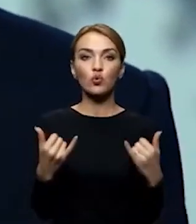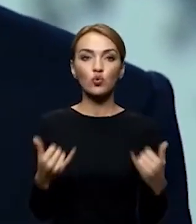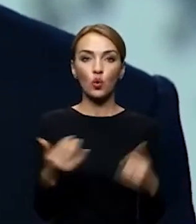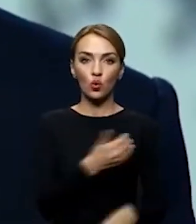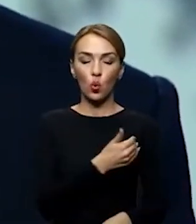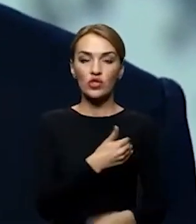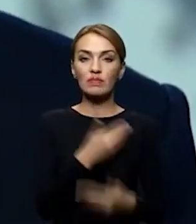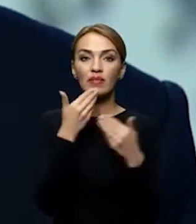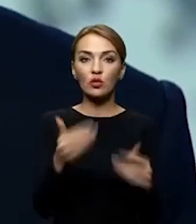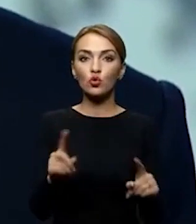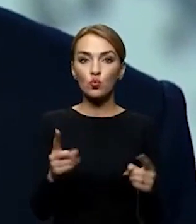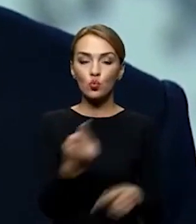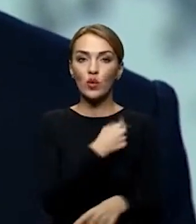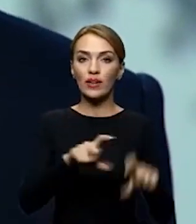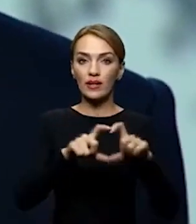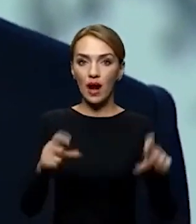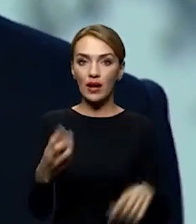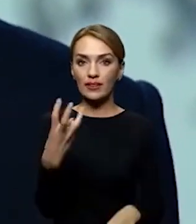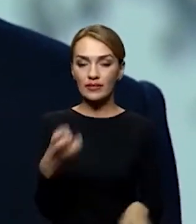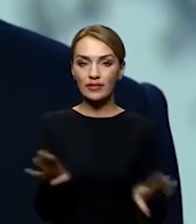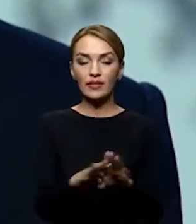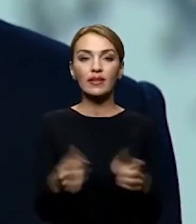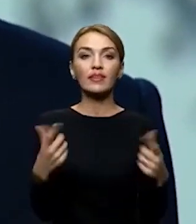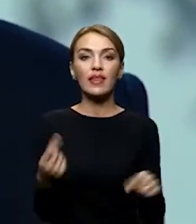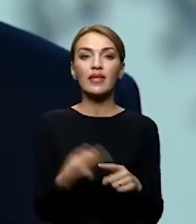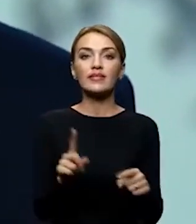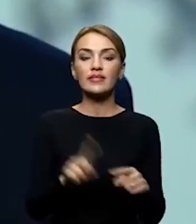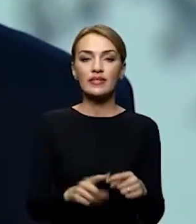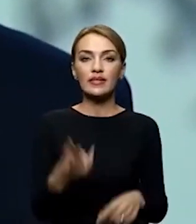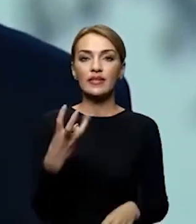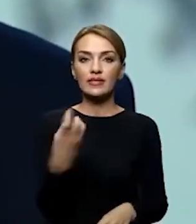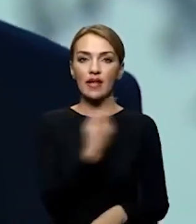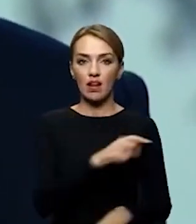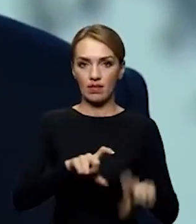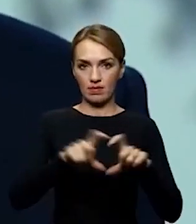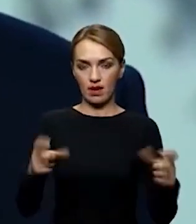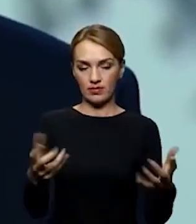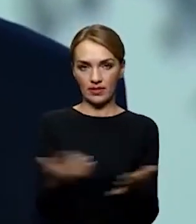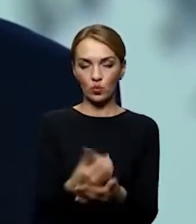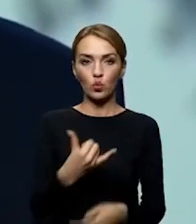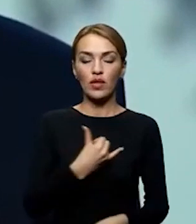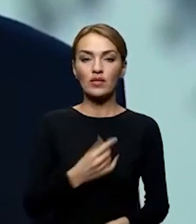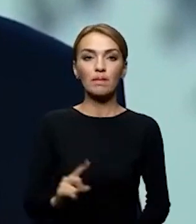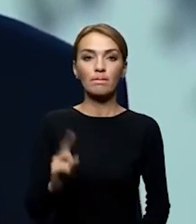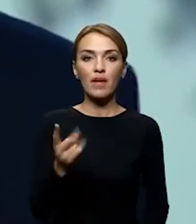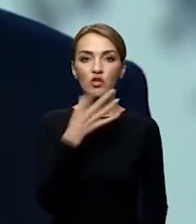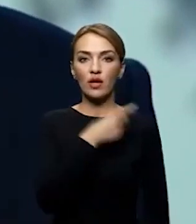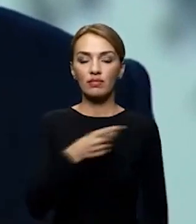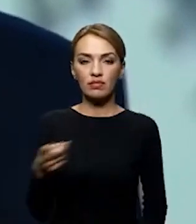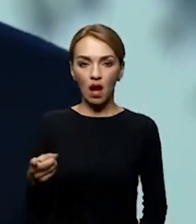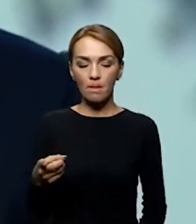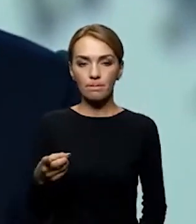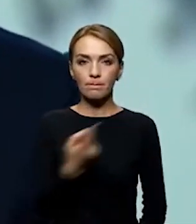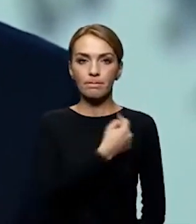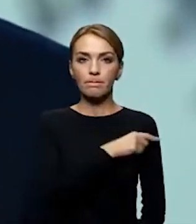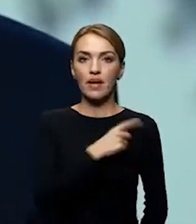хочете спитати, чому ви лікарні 300 закрили? Де ви ці 300 лікарень знайдете? У нас сьогодні перший етап медреформи – це створення сімейних